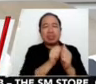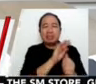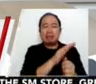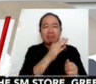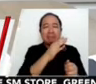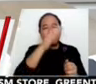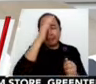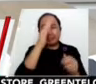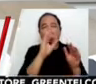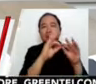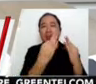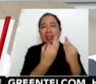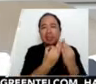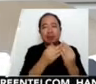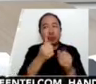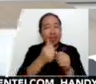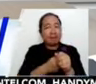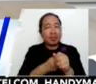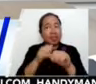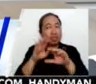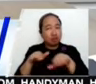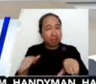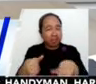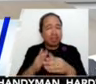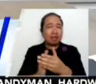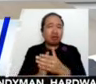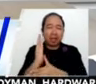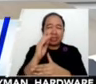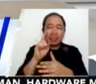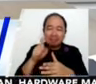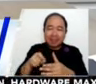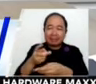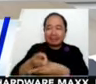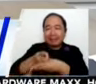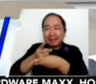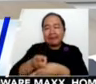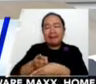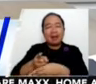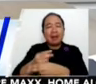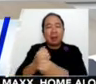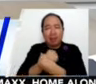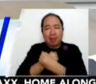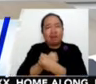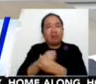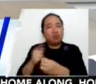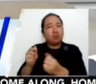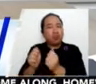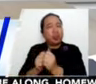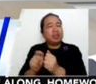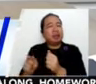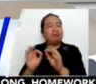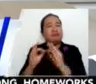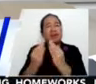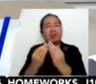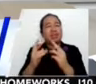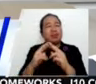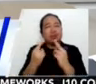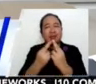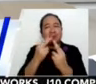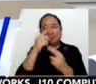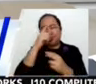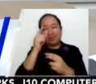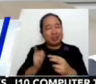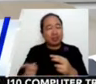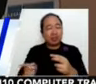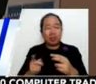ng bawat bata ang mahalin at lumaki sa kanyang kaanak. Lalong-lalo na po na hindi po kasalanan ng bata na siya ay ipanganak